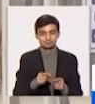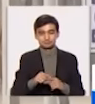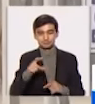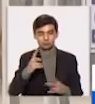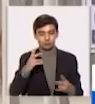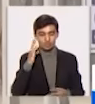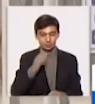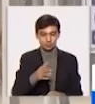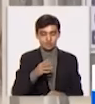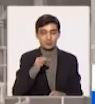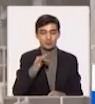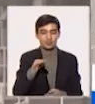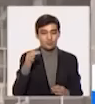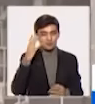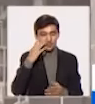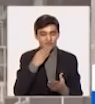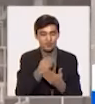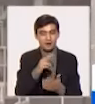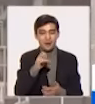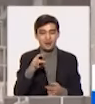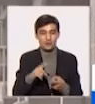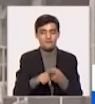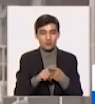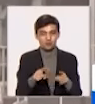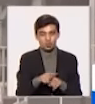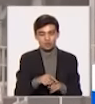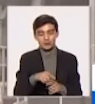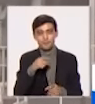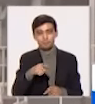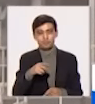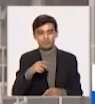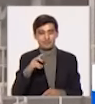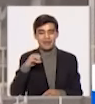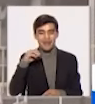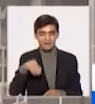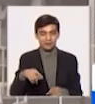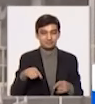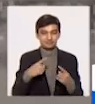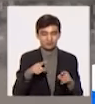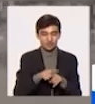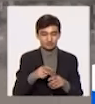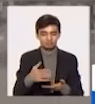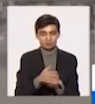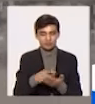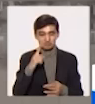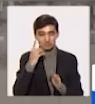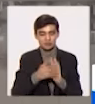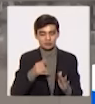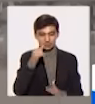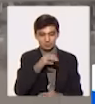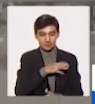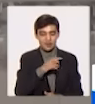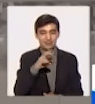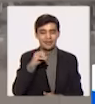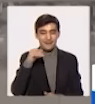екен. Себебі сарапшылар пікірінше, коронавирус зардаптарын мұнай өндірушілер жете түсінбей отыр. Келісілген мөлшерден артық өндірілген